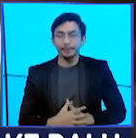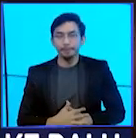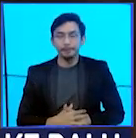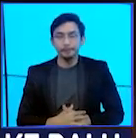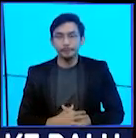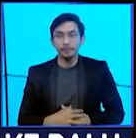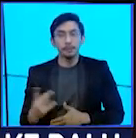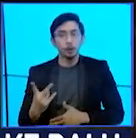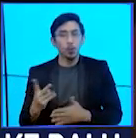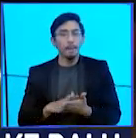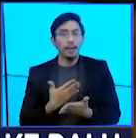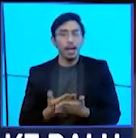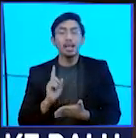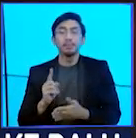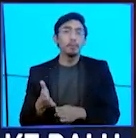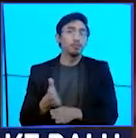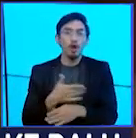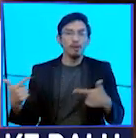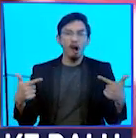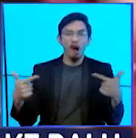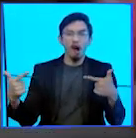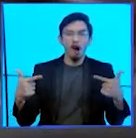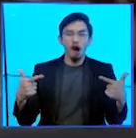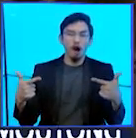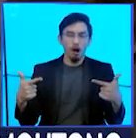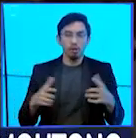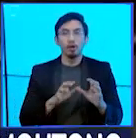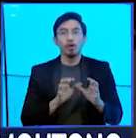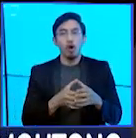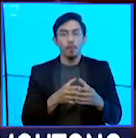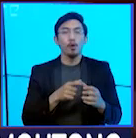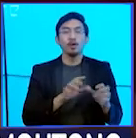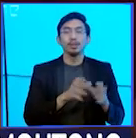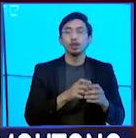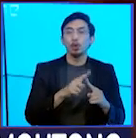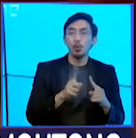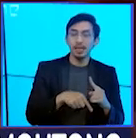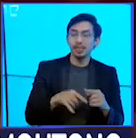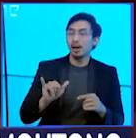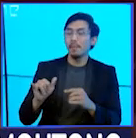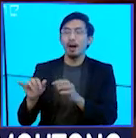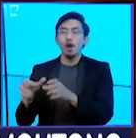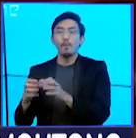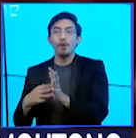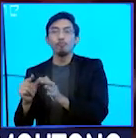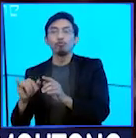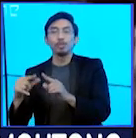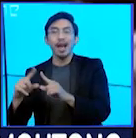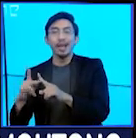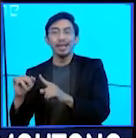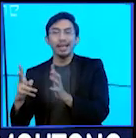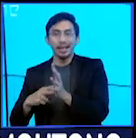Keduanya tewas setelah terjadi kontak tembak antara tim operasi Madagoraya dengan kelompok Mujahidin Indonesia Timur di wilayah Desa Astina, Kecamatan Torue, Kabupaten